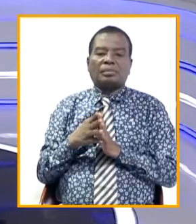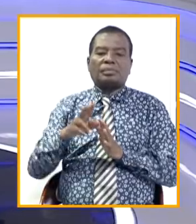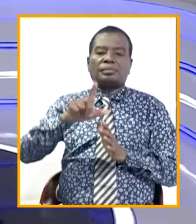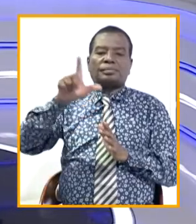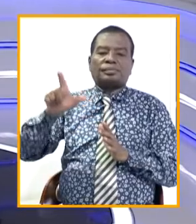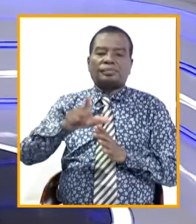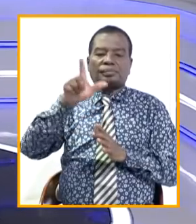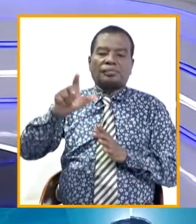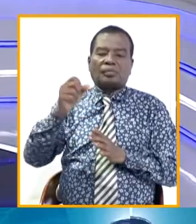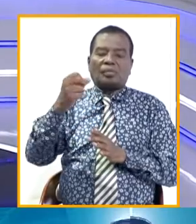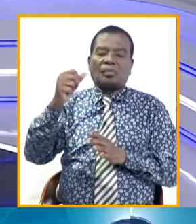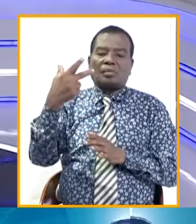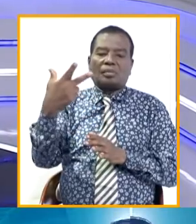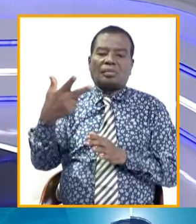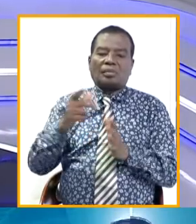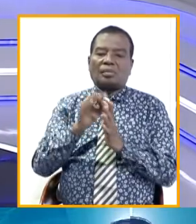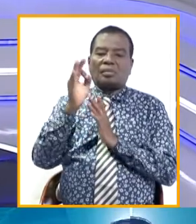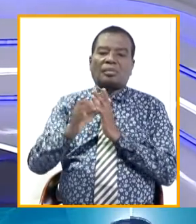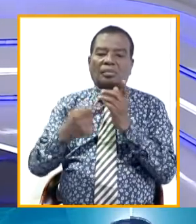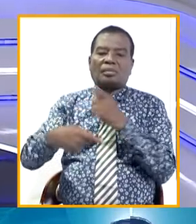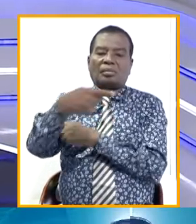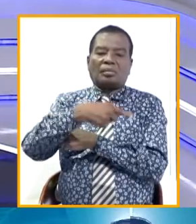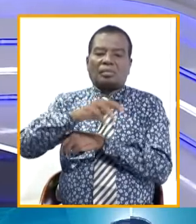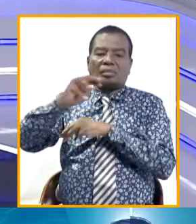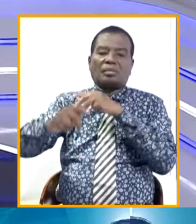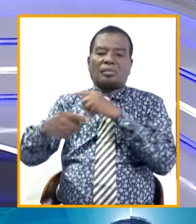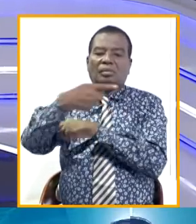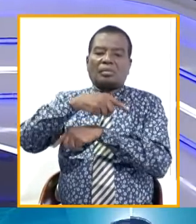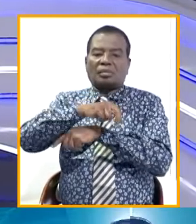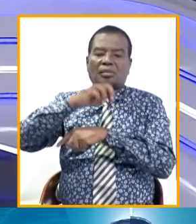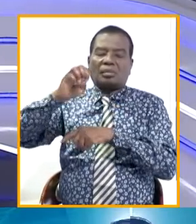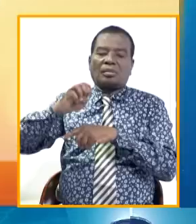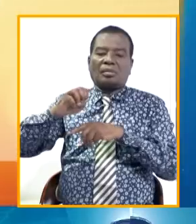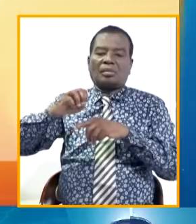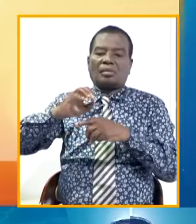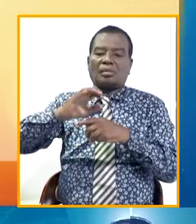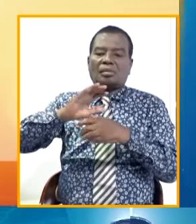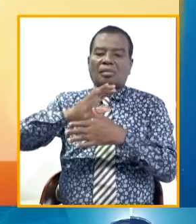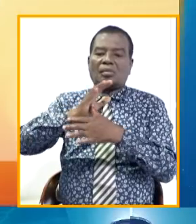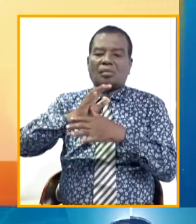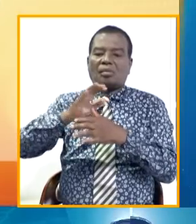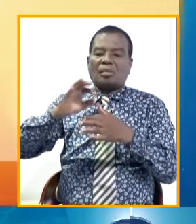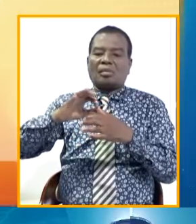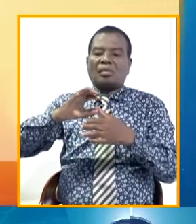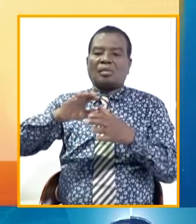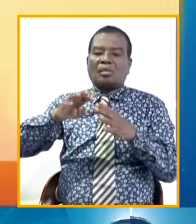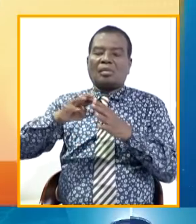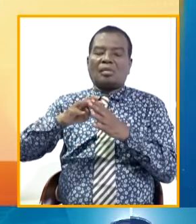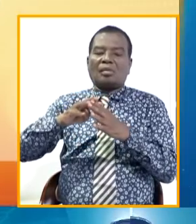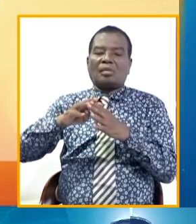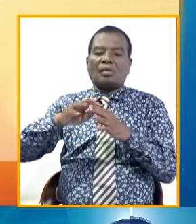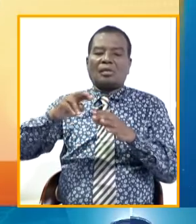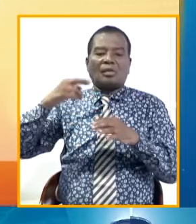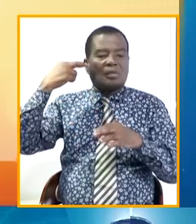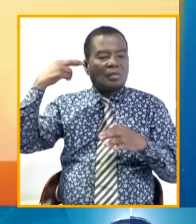Lundi 13 février 2023, c'est aujourd'hui la journée mondiale de la radio, événement institué par les Nations Unies pour